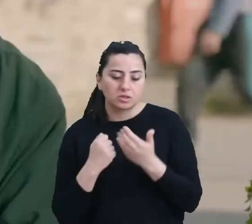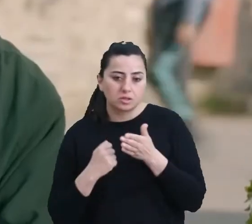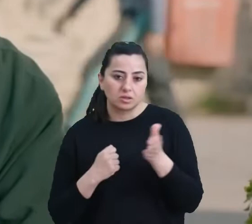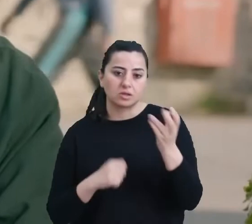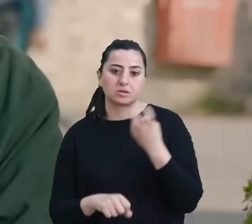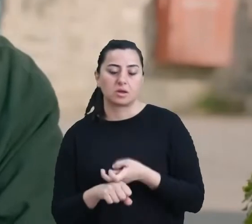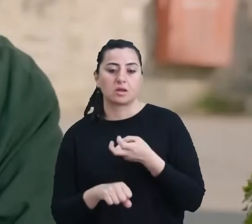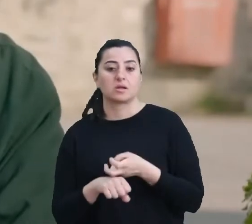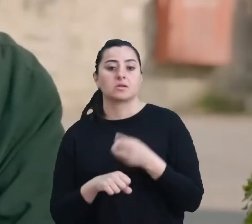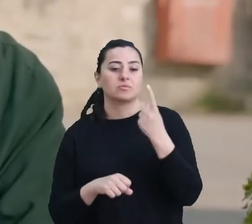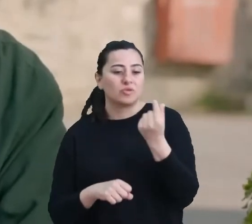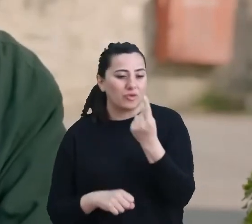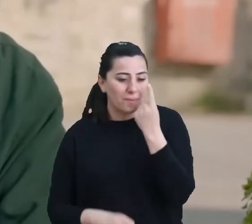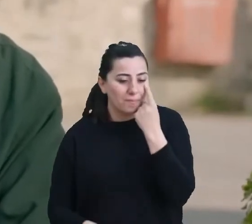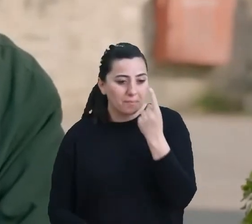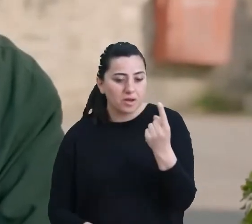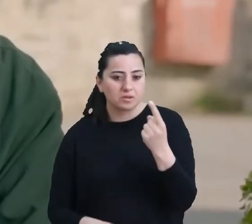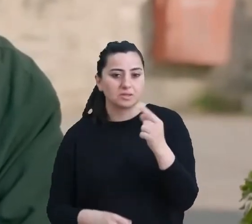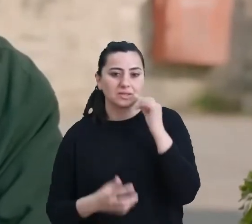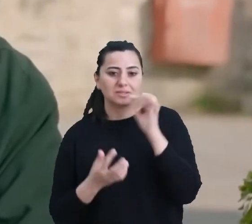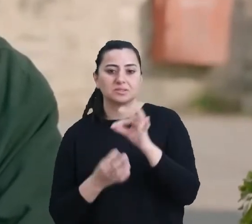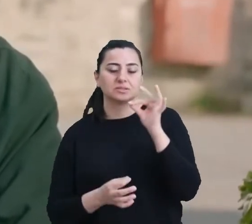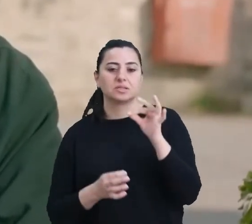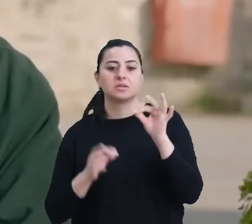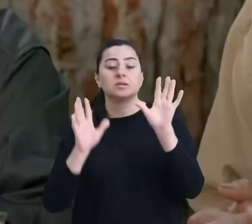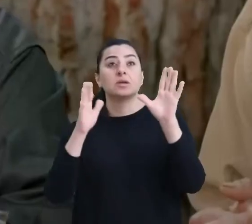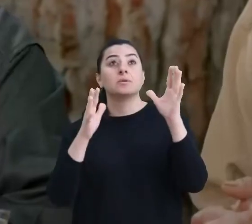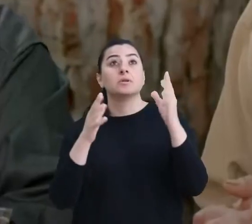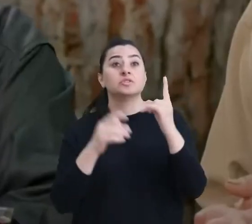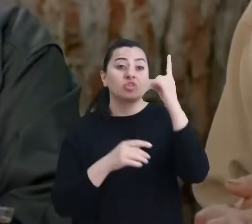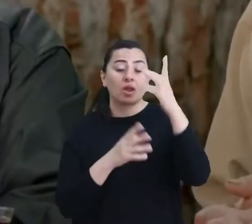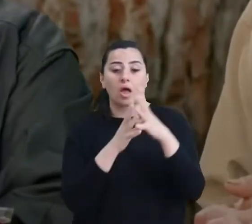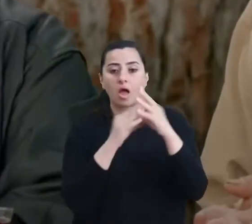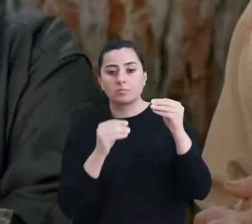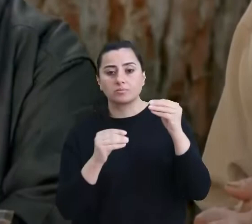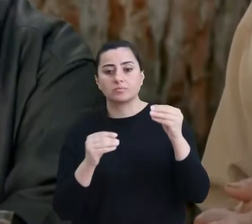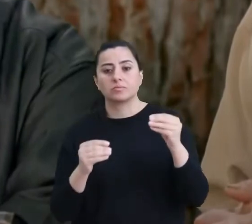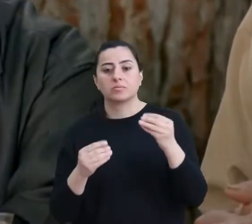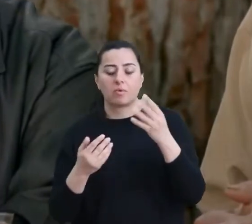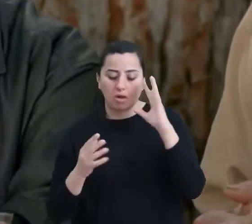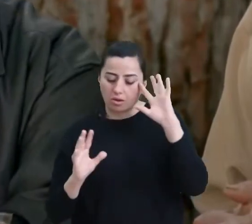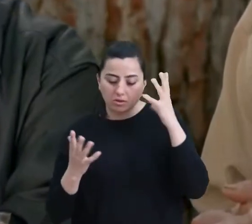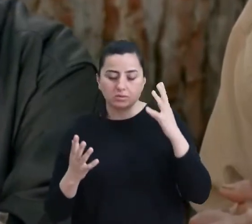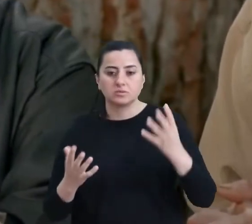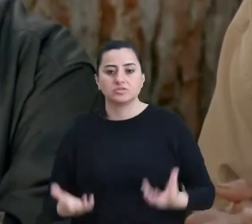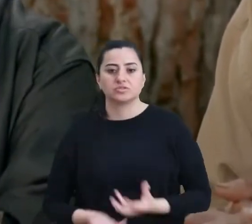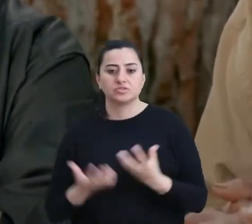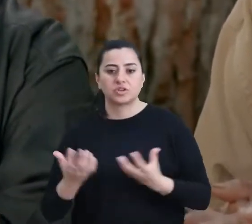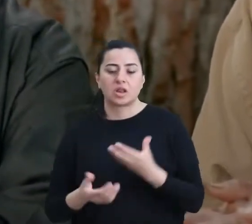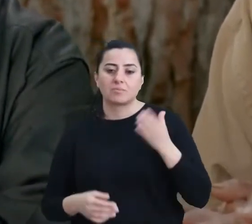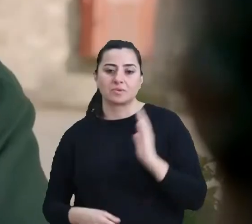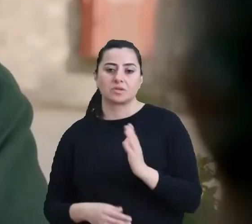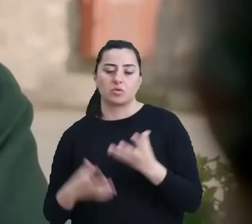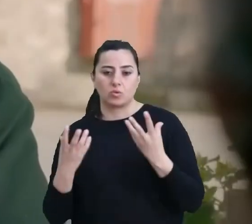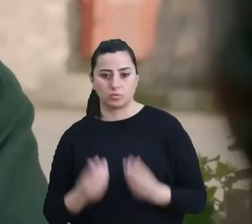Maazallah. Ufacık bakış insanı cennet bahçelerinden alır da sen hiç farkında bile olmadan